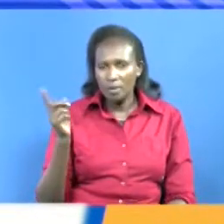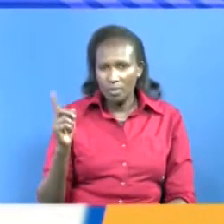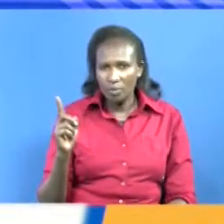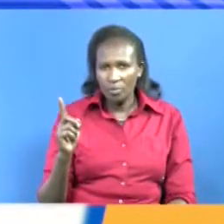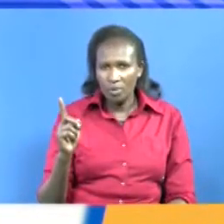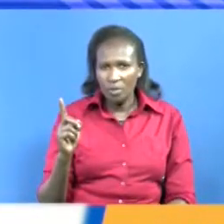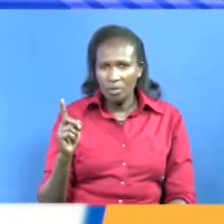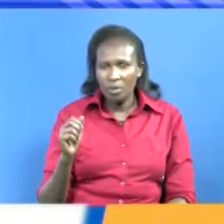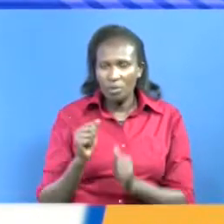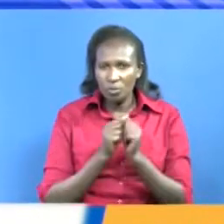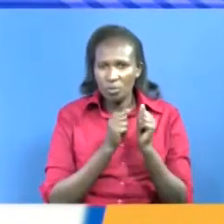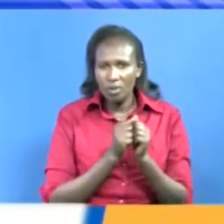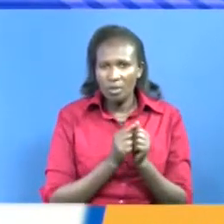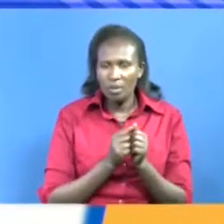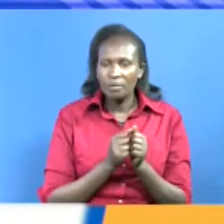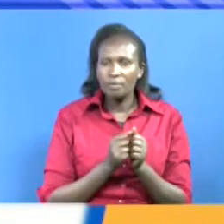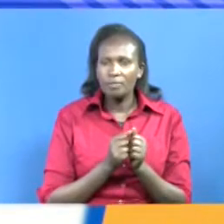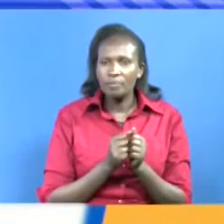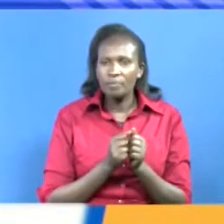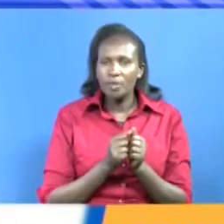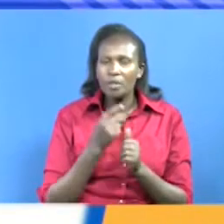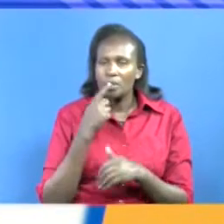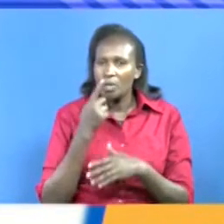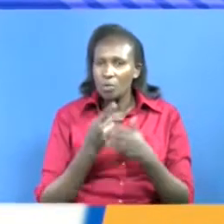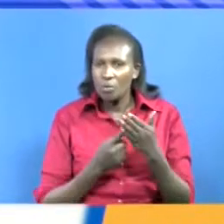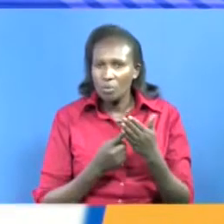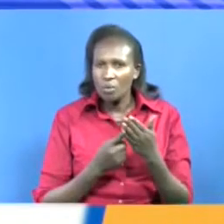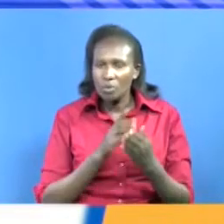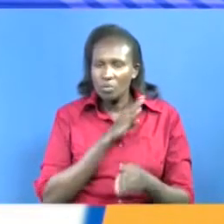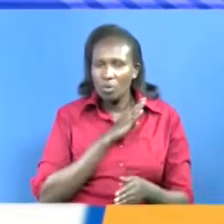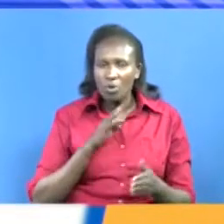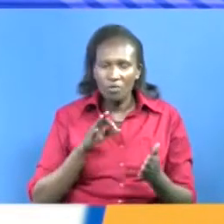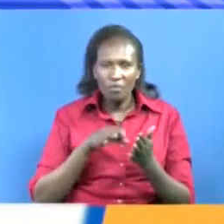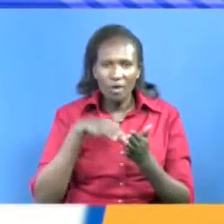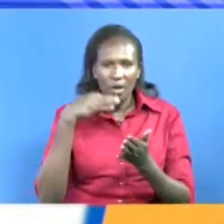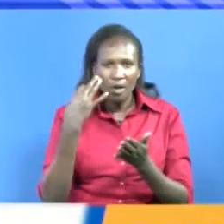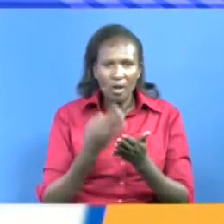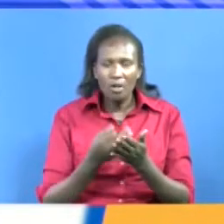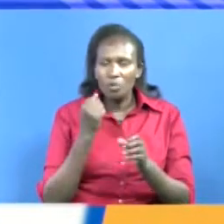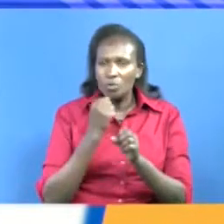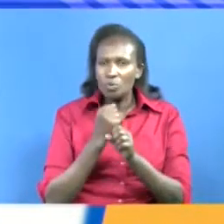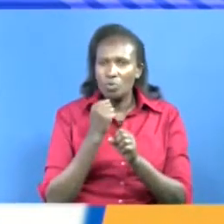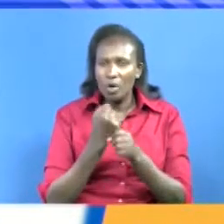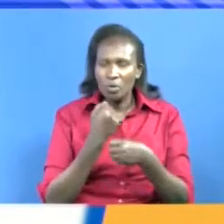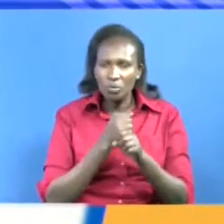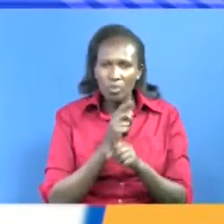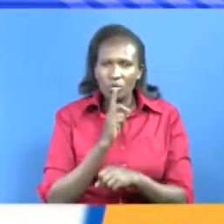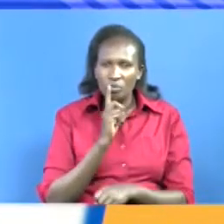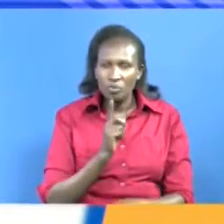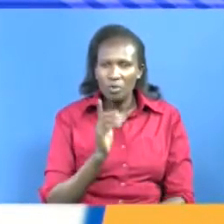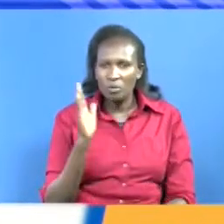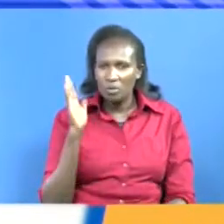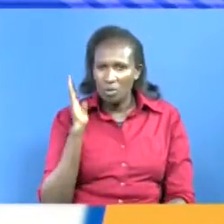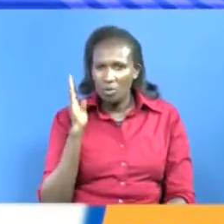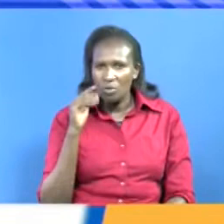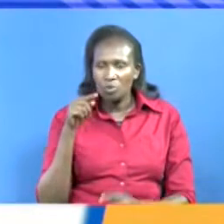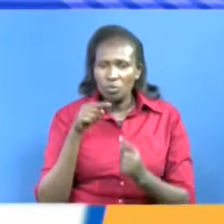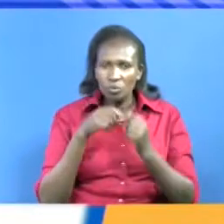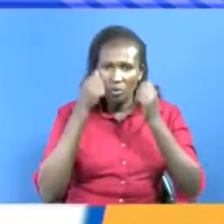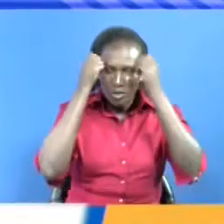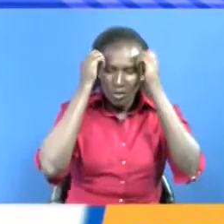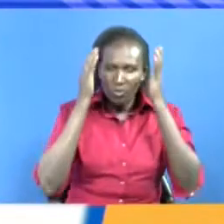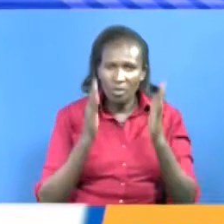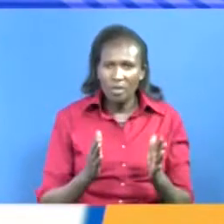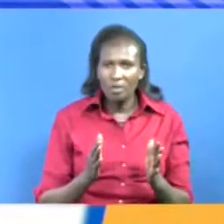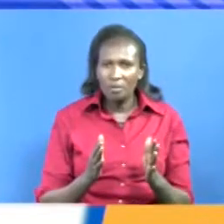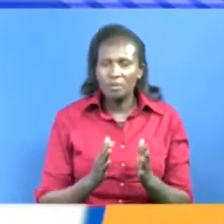Nairobi pamoja na ile ya wazazi. Amina anasema bodi hizo zimefeli kutekeleza jukumu la kuhakikisha usalama wa wanafunzi